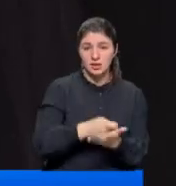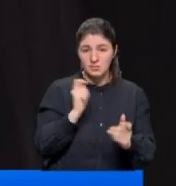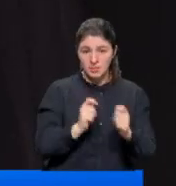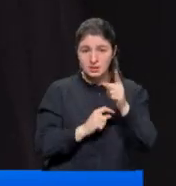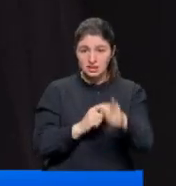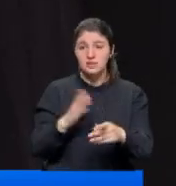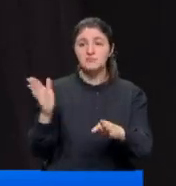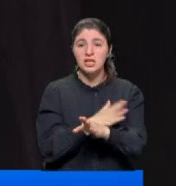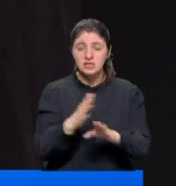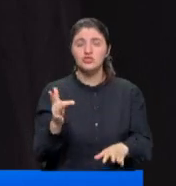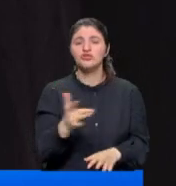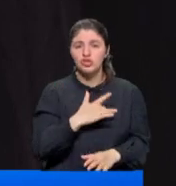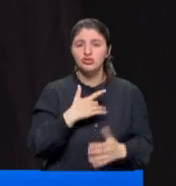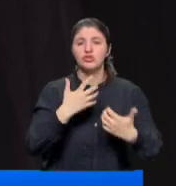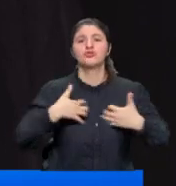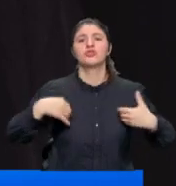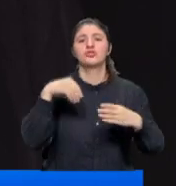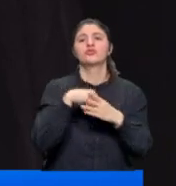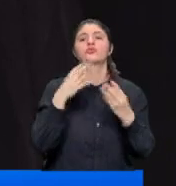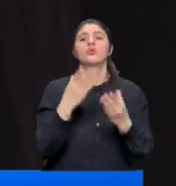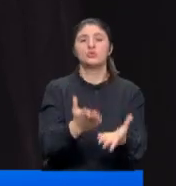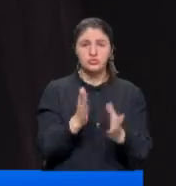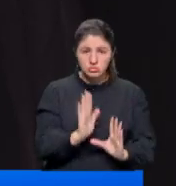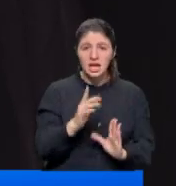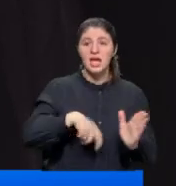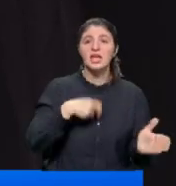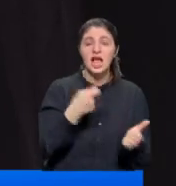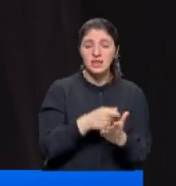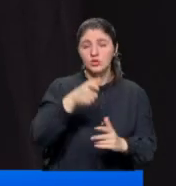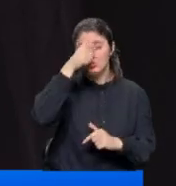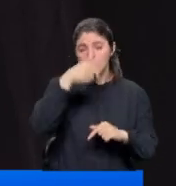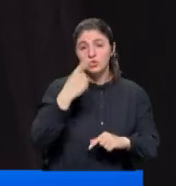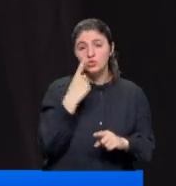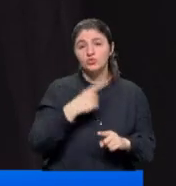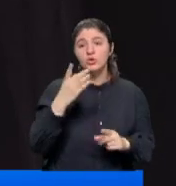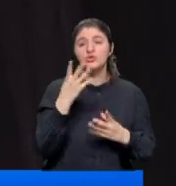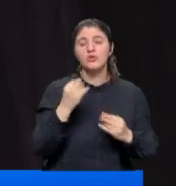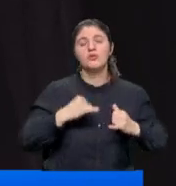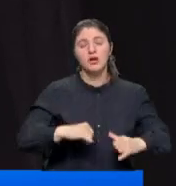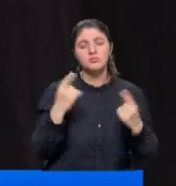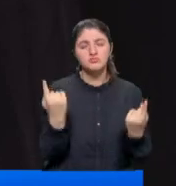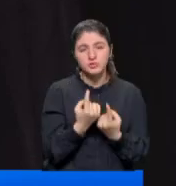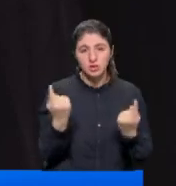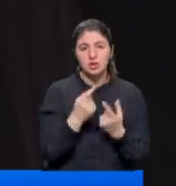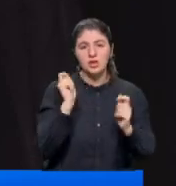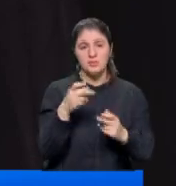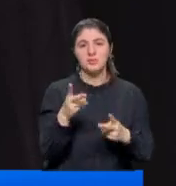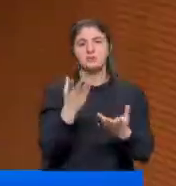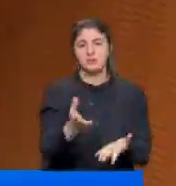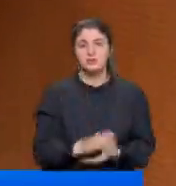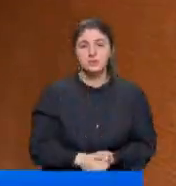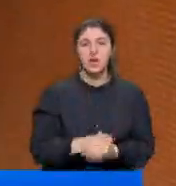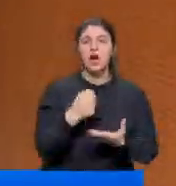yaparsanız malınız da canınız da güven altındadır. Yatırımlarınızı Türkiye Cumhuriyeti'ne çok rahat bir şekilde